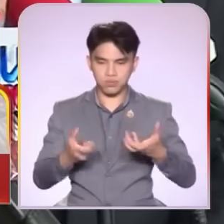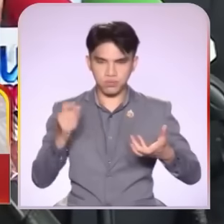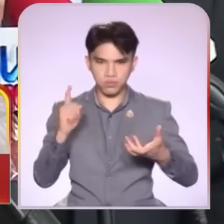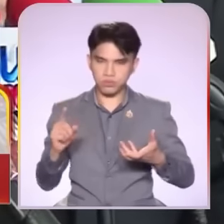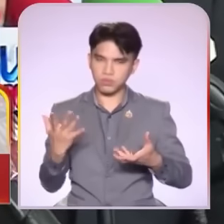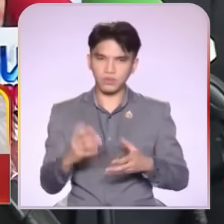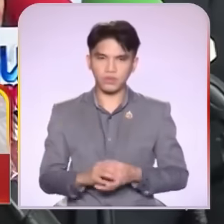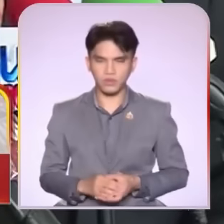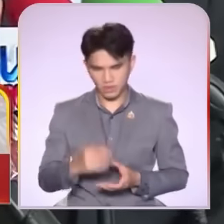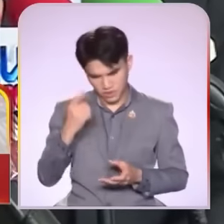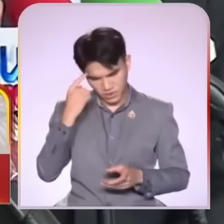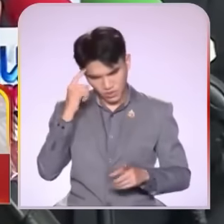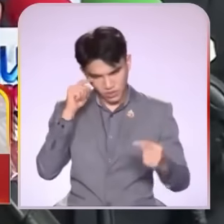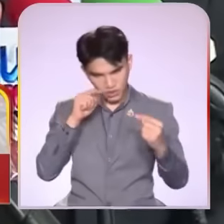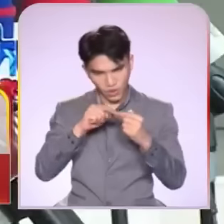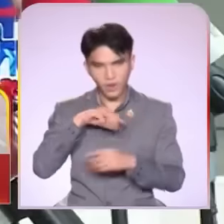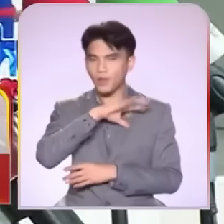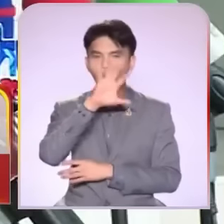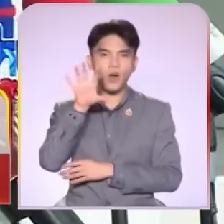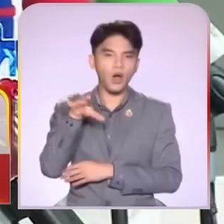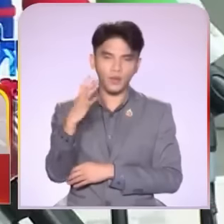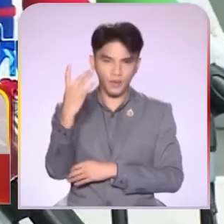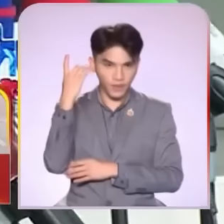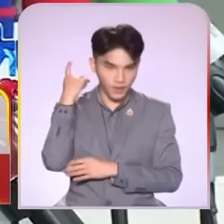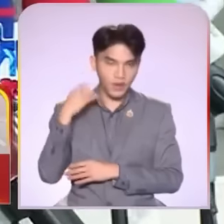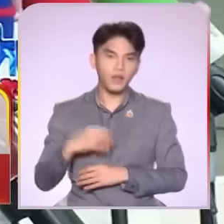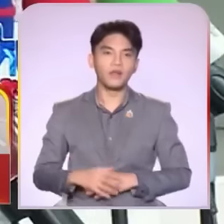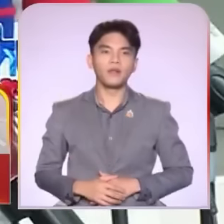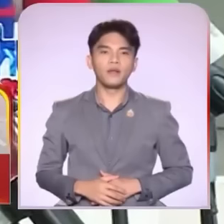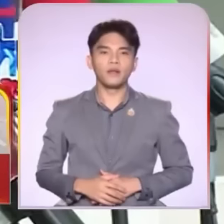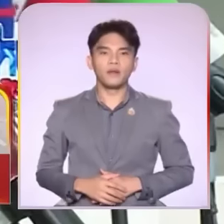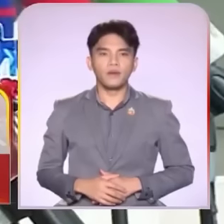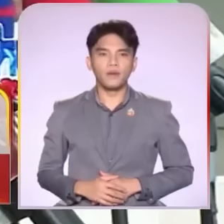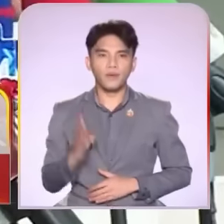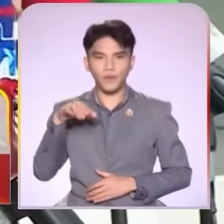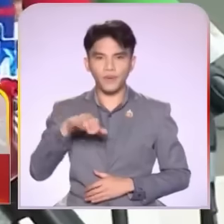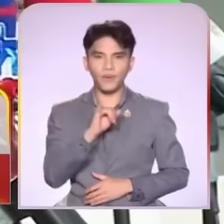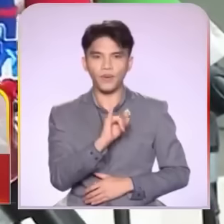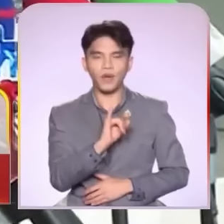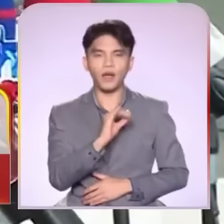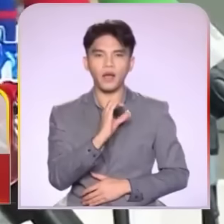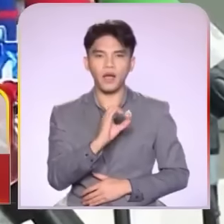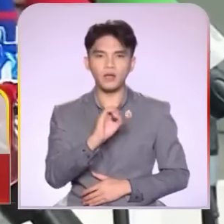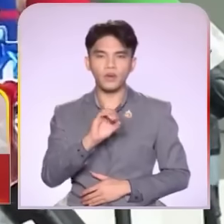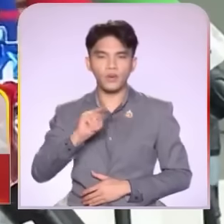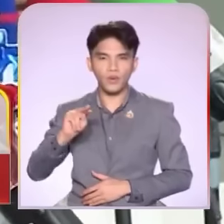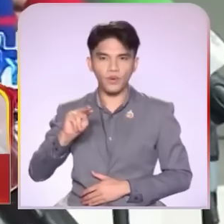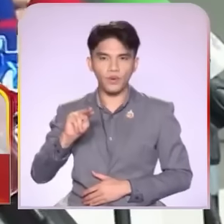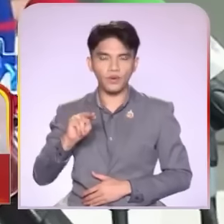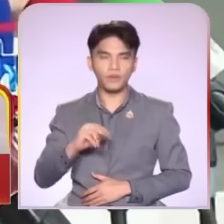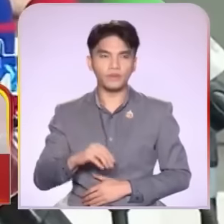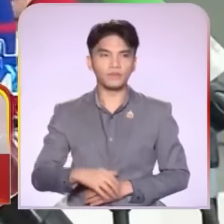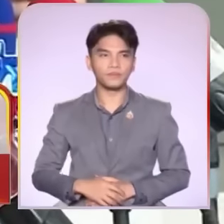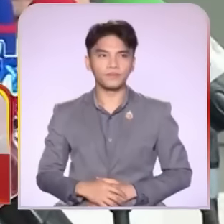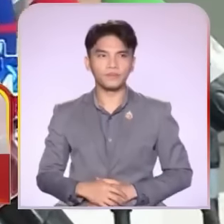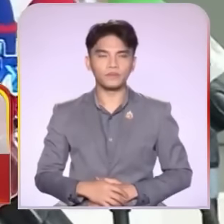งเนี่ยอย่างนี้มันก็น่าจะเข้าสู่การหลอกลวงแล้วแหละเมื่อวานเนี่ยมีจากบริษัทดีไอคอนขึ้นว่าคุณการคุณแซมคุณมิน